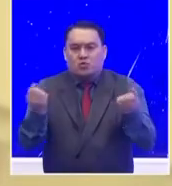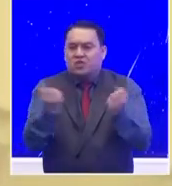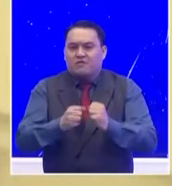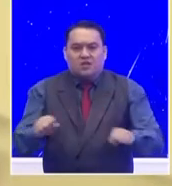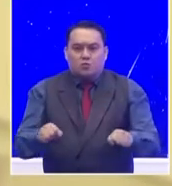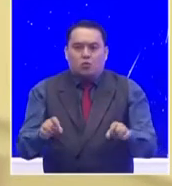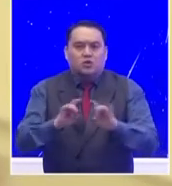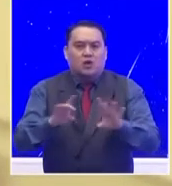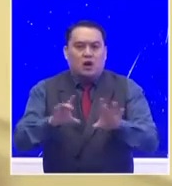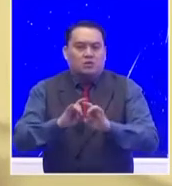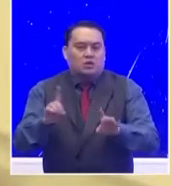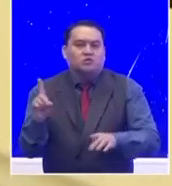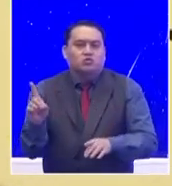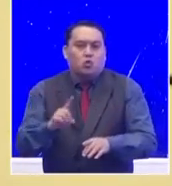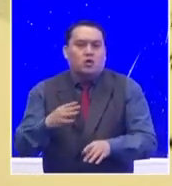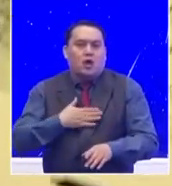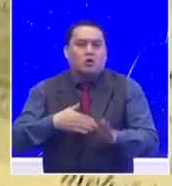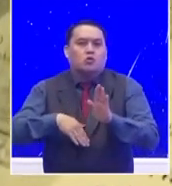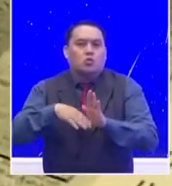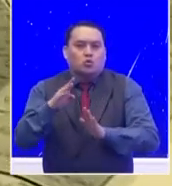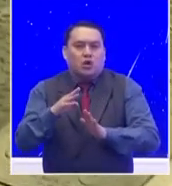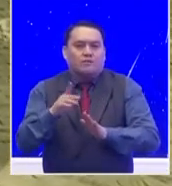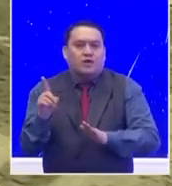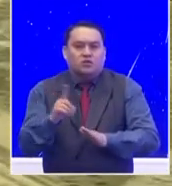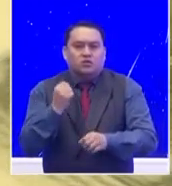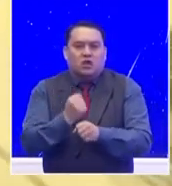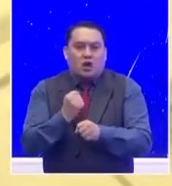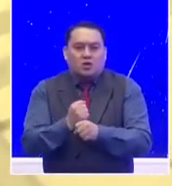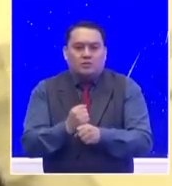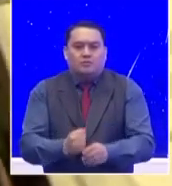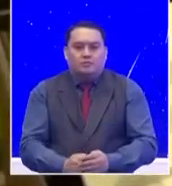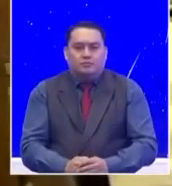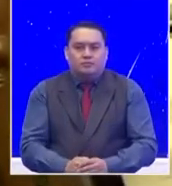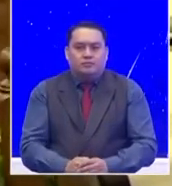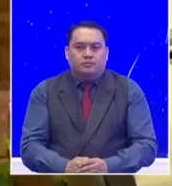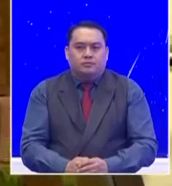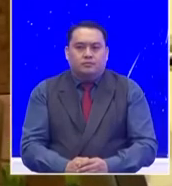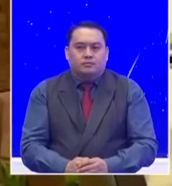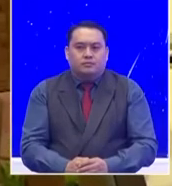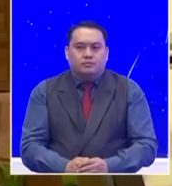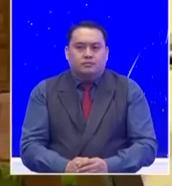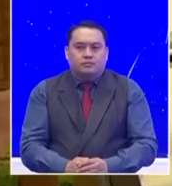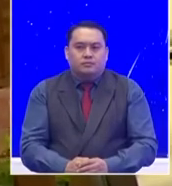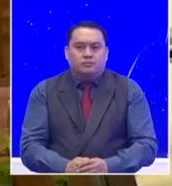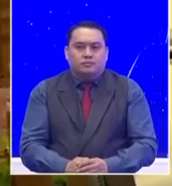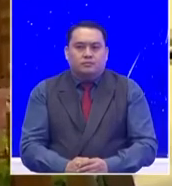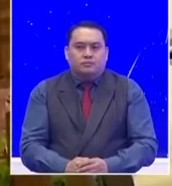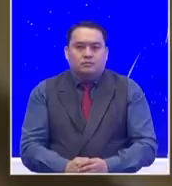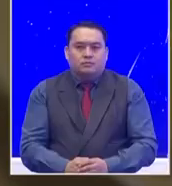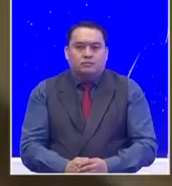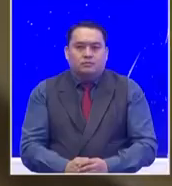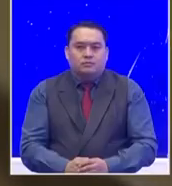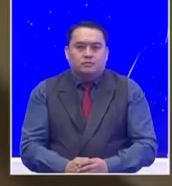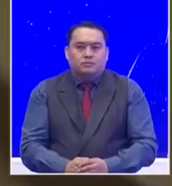невозможно, говорит Варга. Но я бы лучше отрезал себе палец, чем сделал бы ее меньше на 5 сантиметров, говорит он.